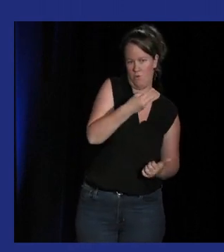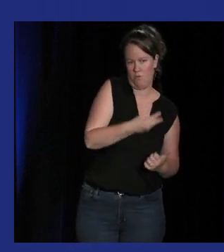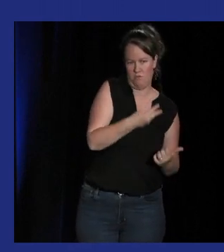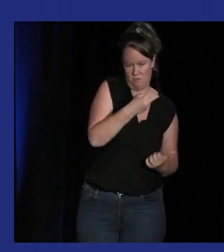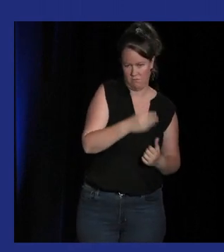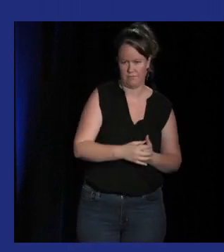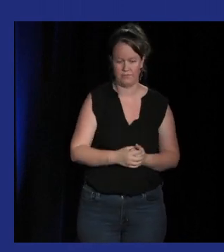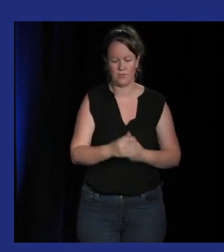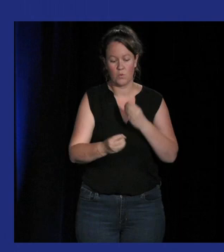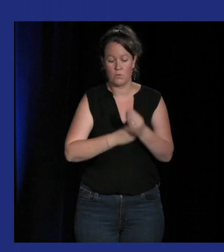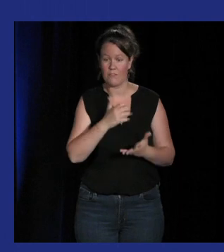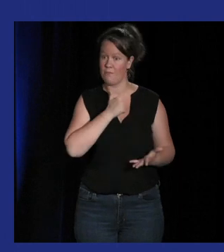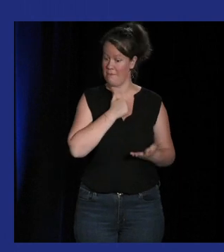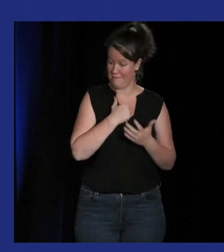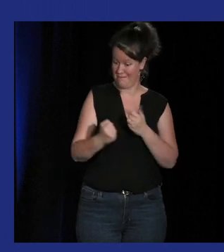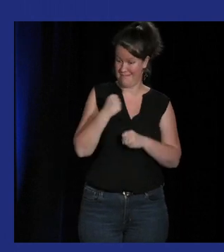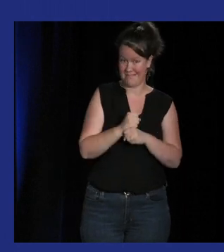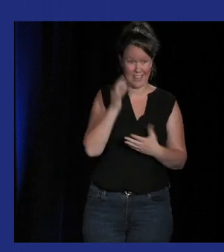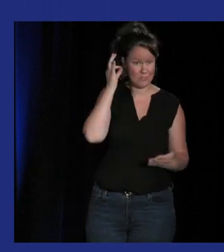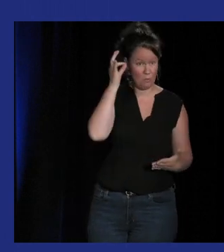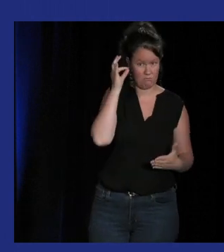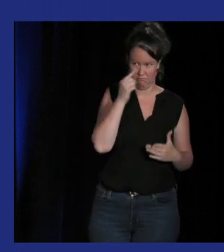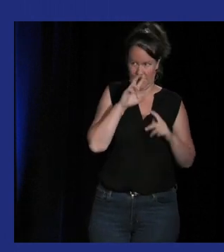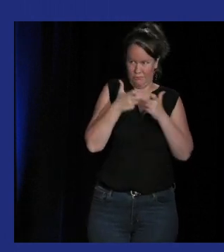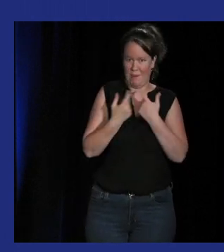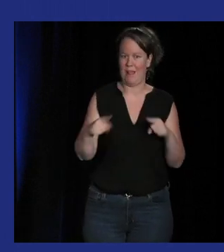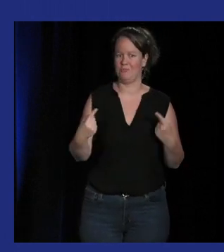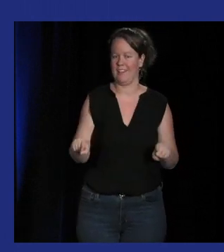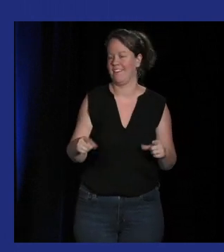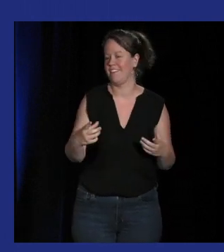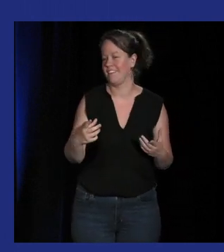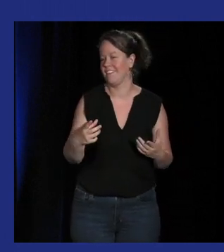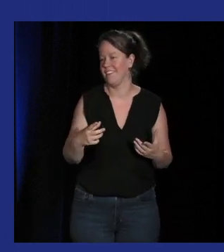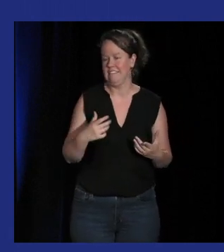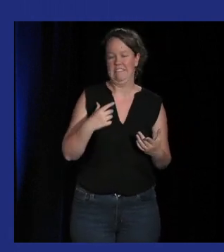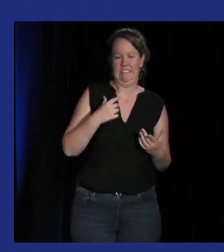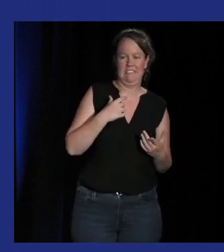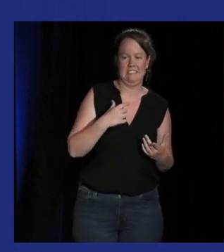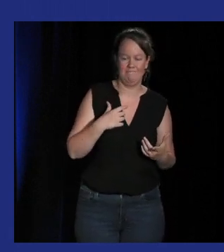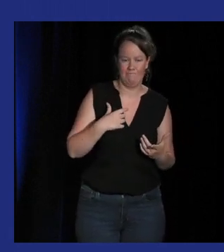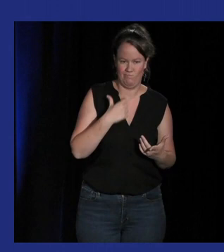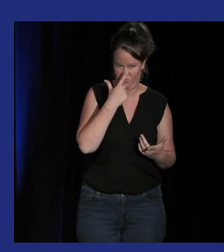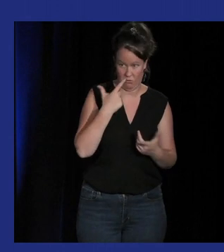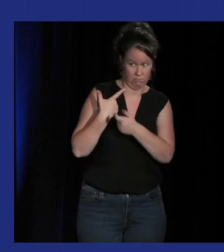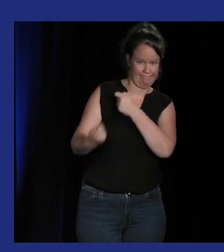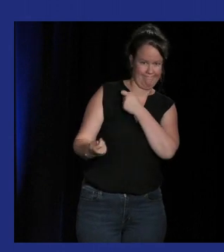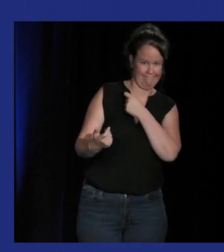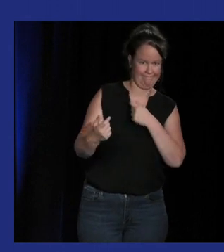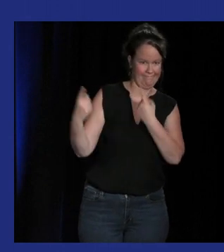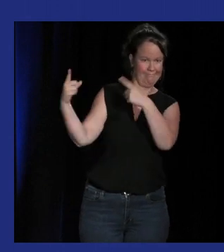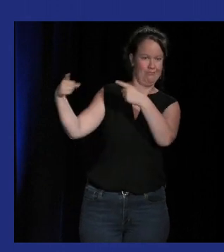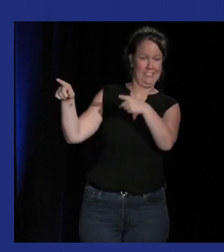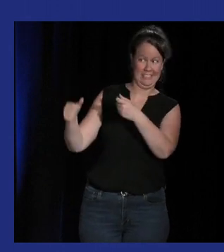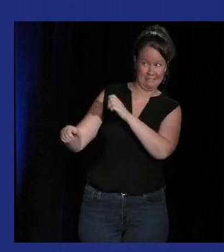qui peuvent être qui peuvent ne pas coller en fait avec la musique et on peut comme ça